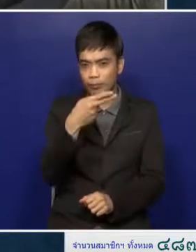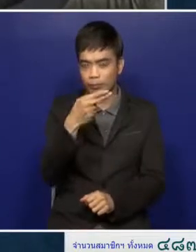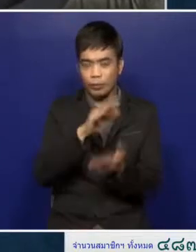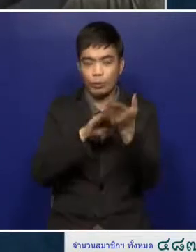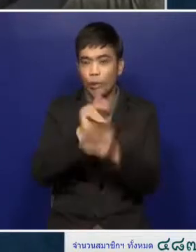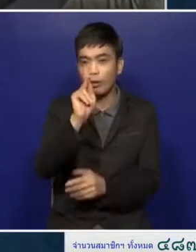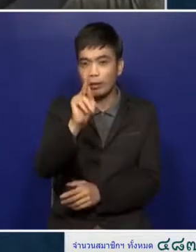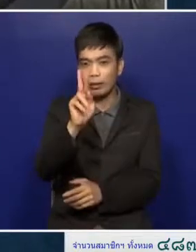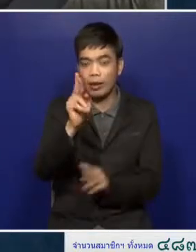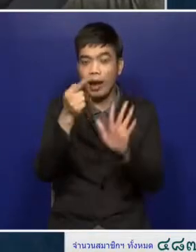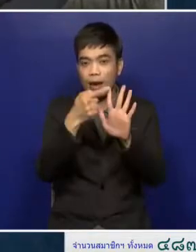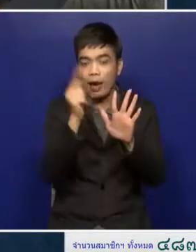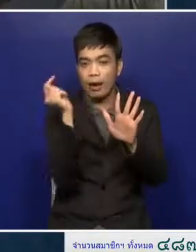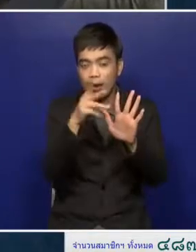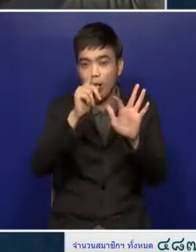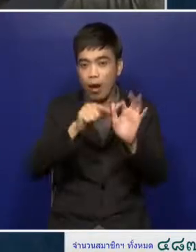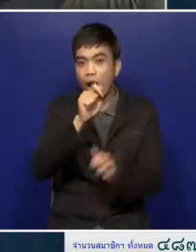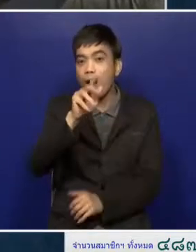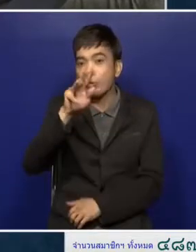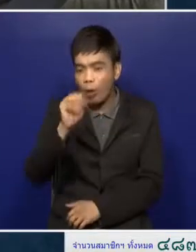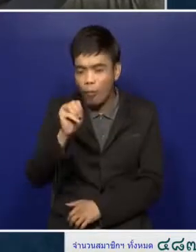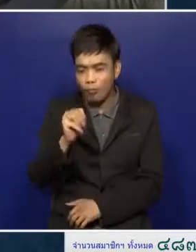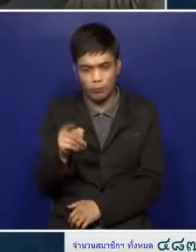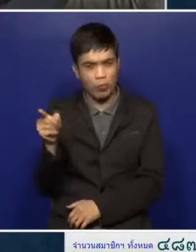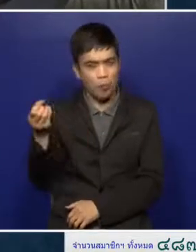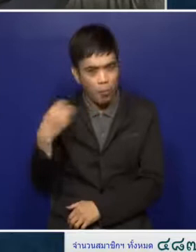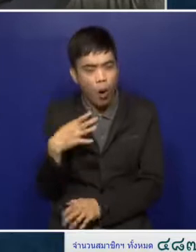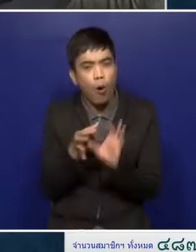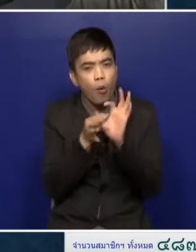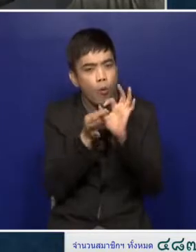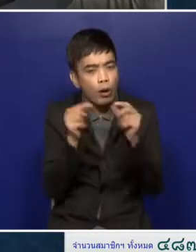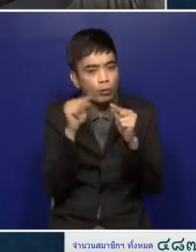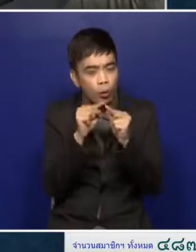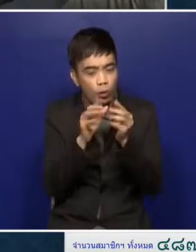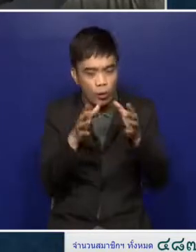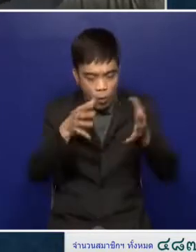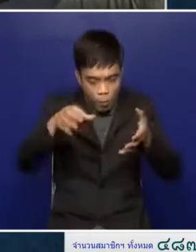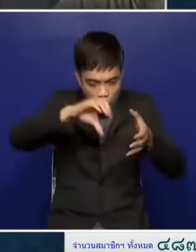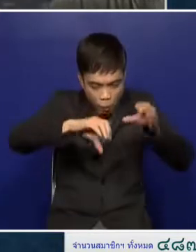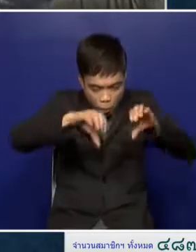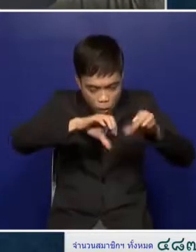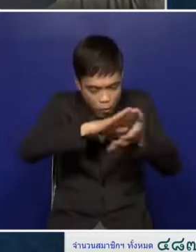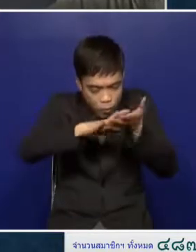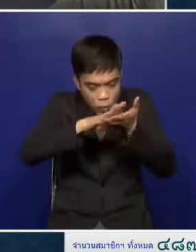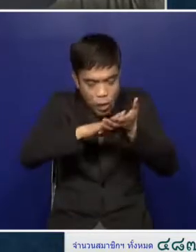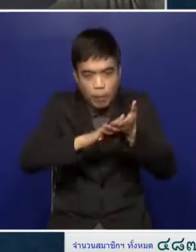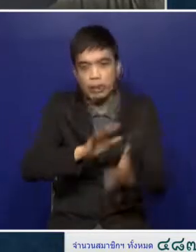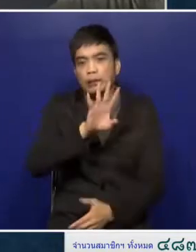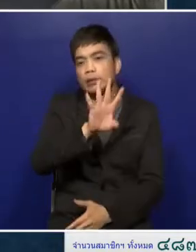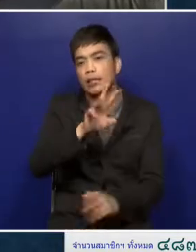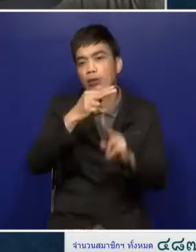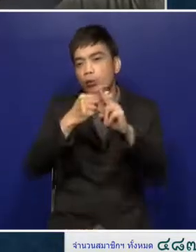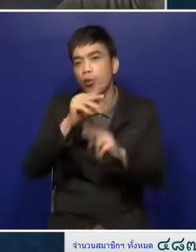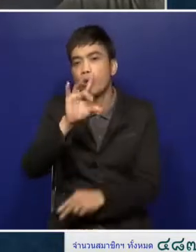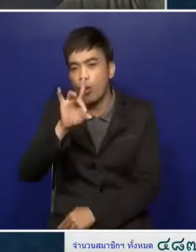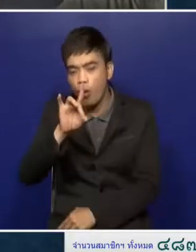4คูณร้อยจริงๆแล้วไม่ใช่เฉพาะคุณครูมานิษฐ์นะครับข้อกังวลเรื่อง4คูณร้อยเนี่ยเพื่อนสมาชิกในสภานี้หลายท่านนอกส